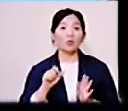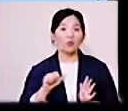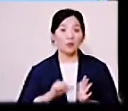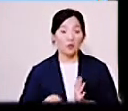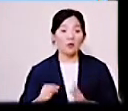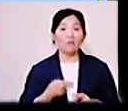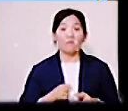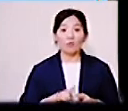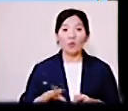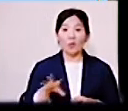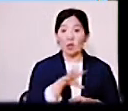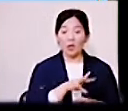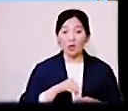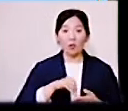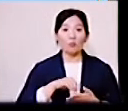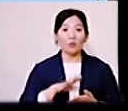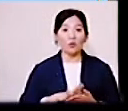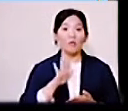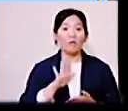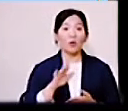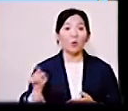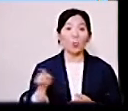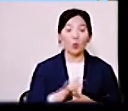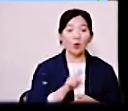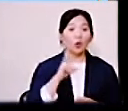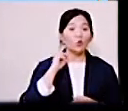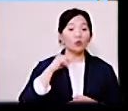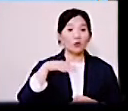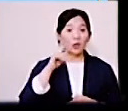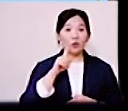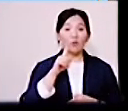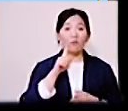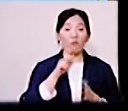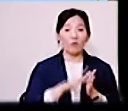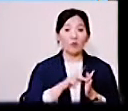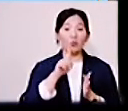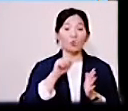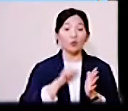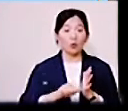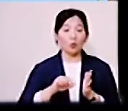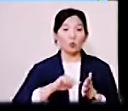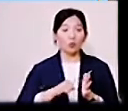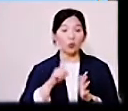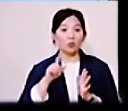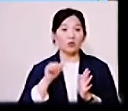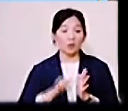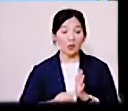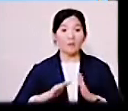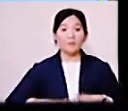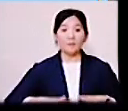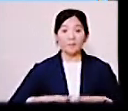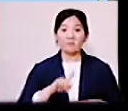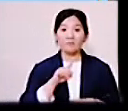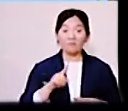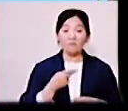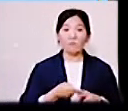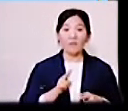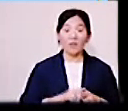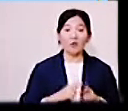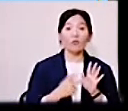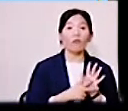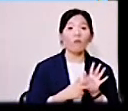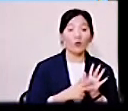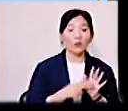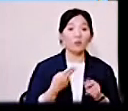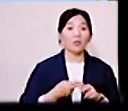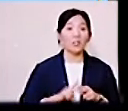Все это мы пишем в дроби. Числители 8, 160 умножить на 160, а в знаменателе 8